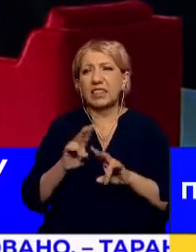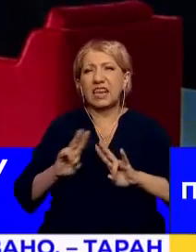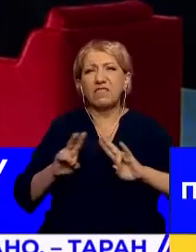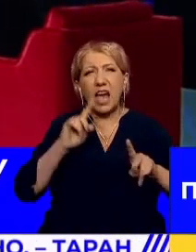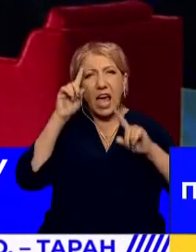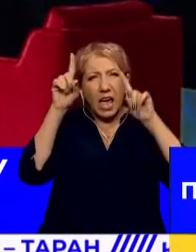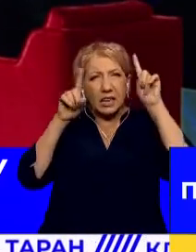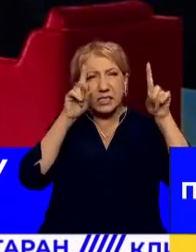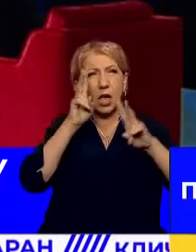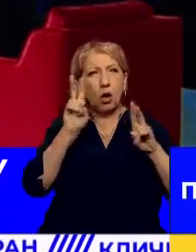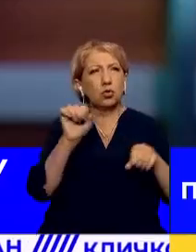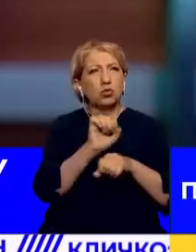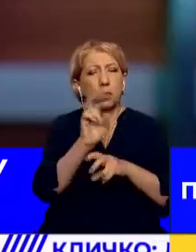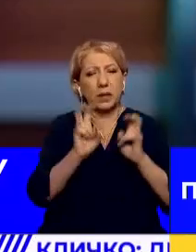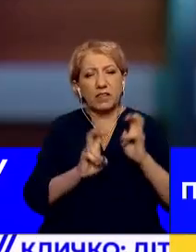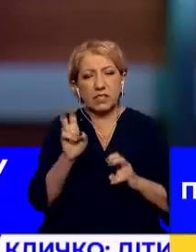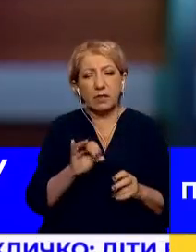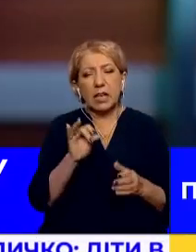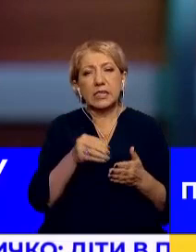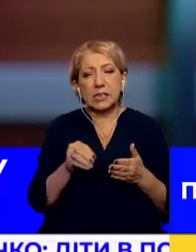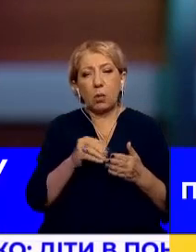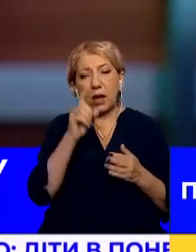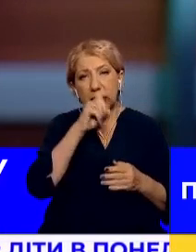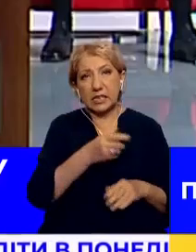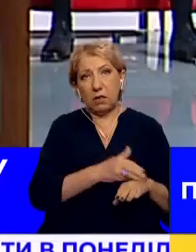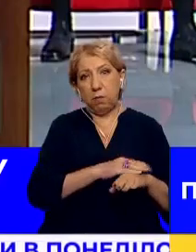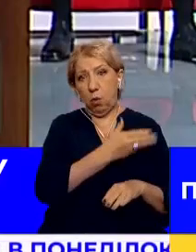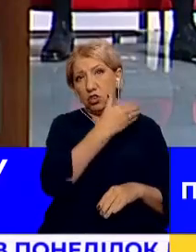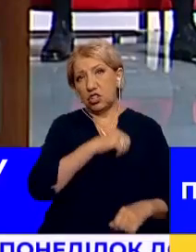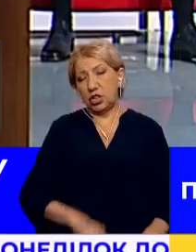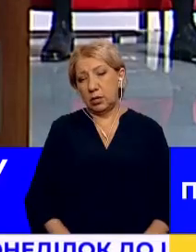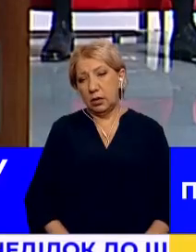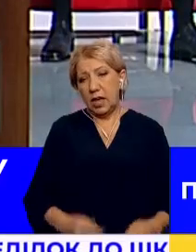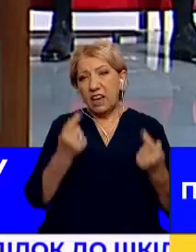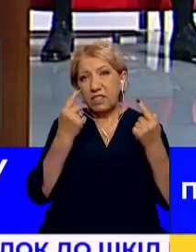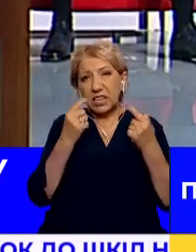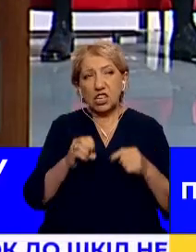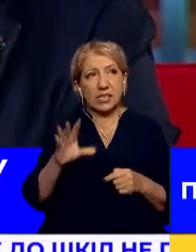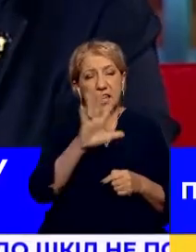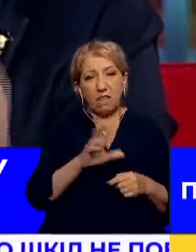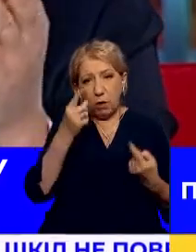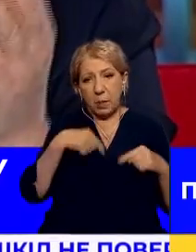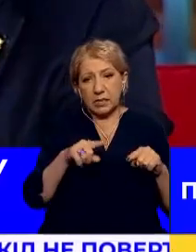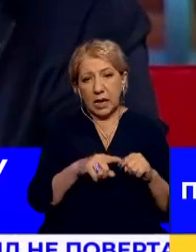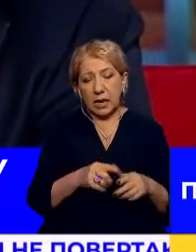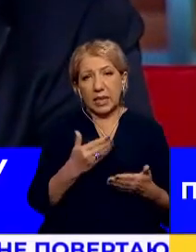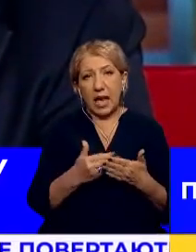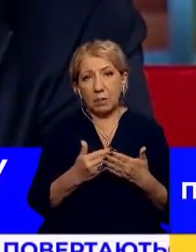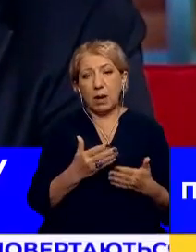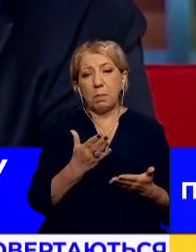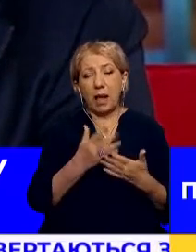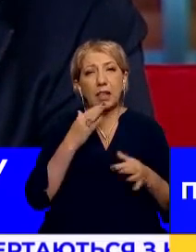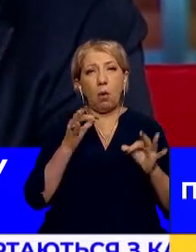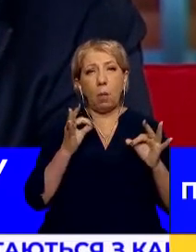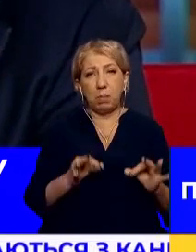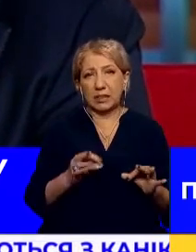диверсії, про те, що хтось зупинив заводи, і закуповують кисень у Польщі. Величезна європейська країна. Якби мали